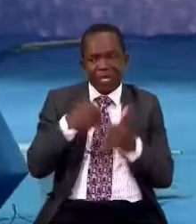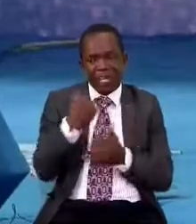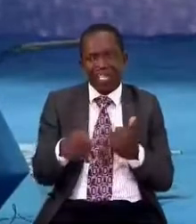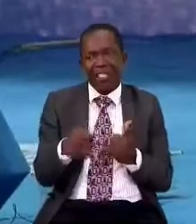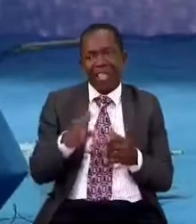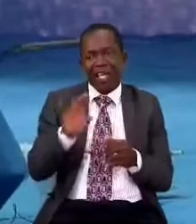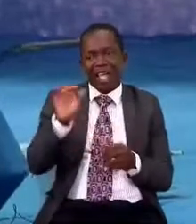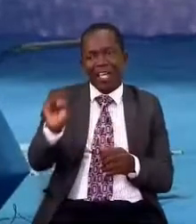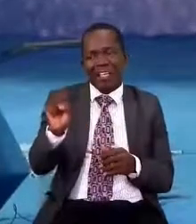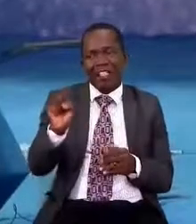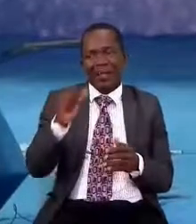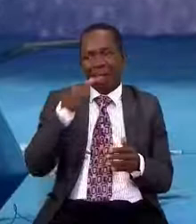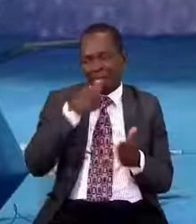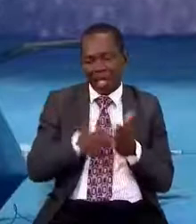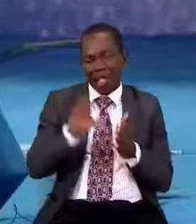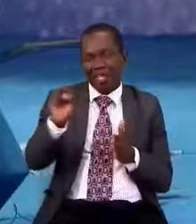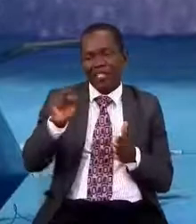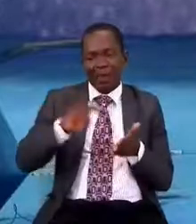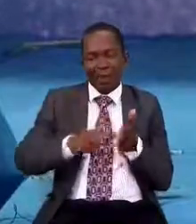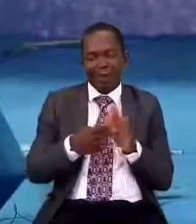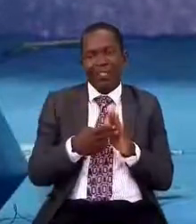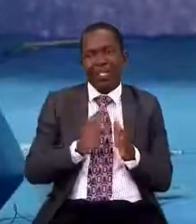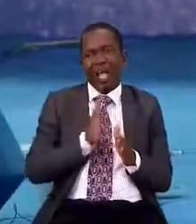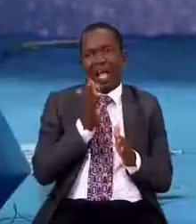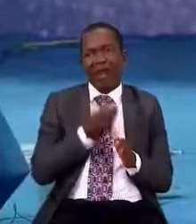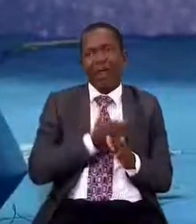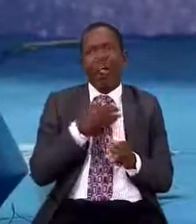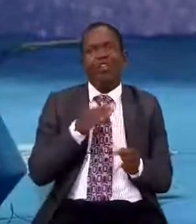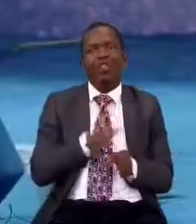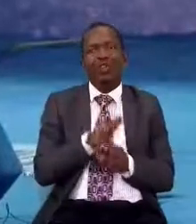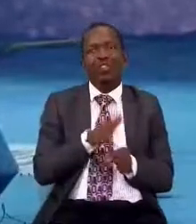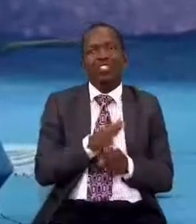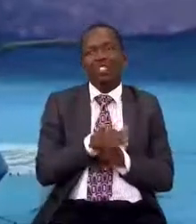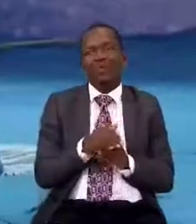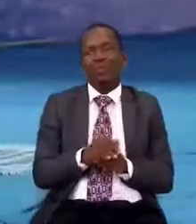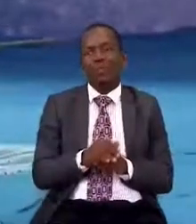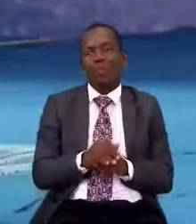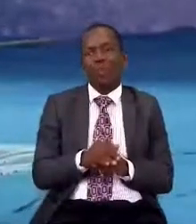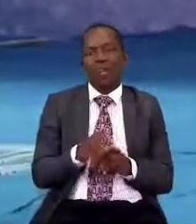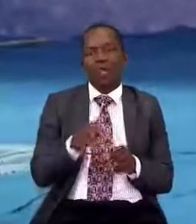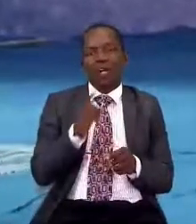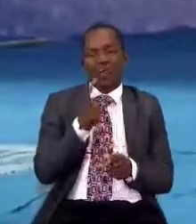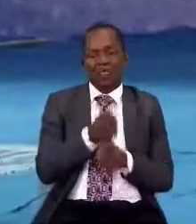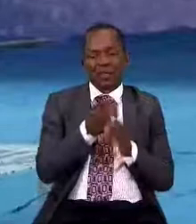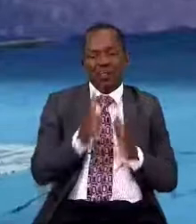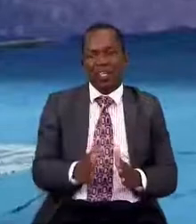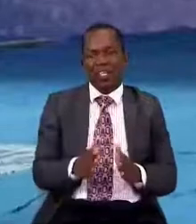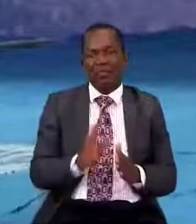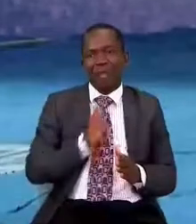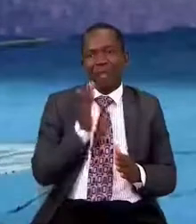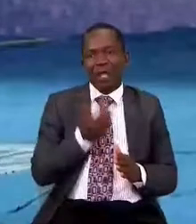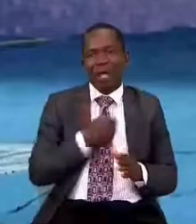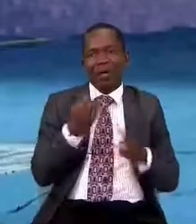Jésus. L'émancipateur, c'est Jésus. Le sauveur, c'est Jésus. Le soutien, c'est